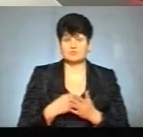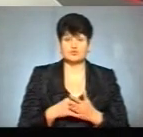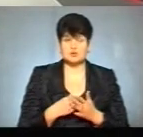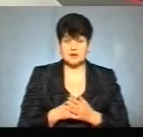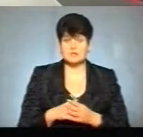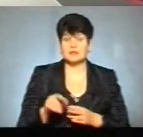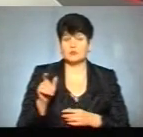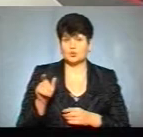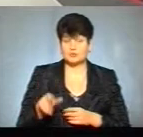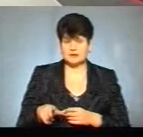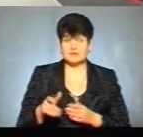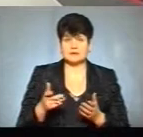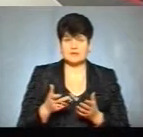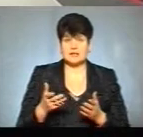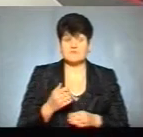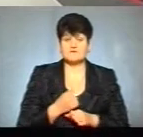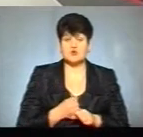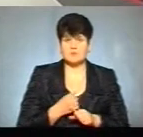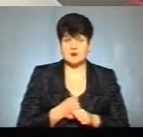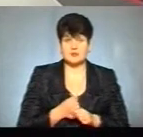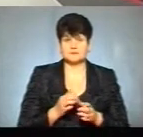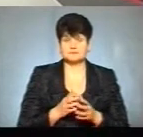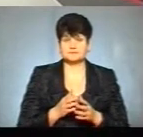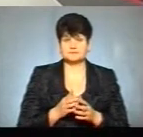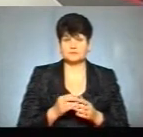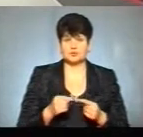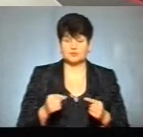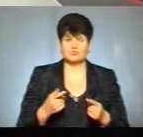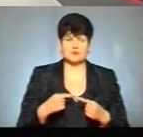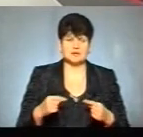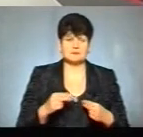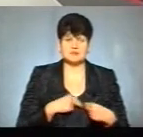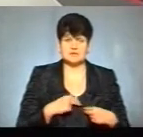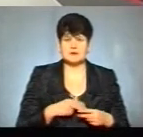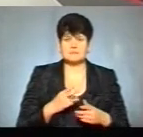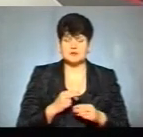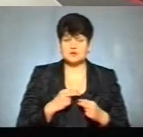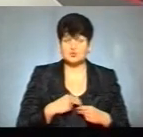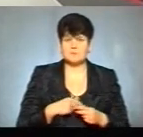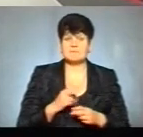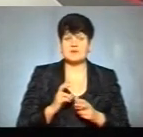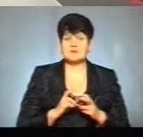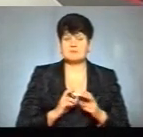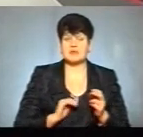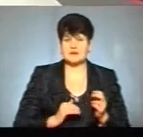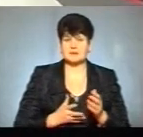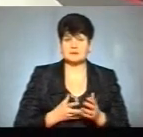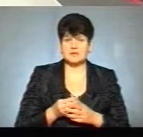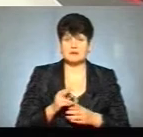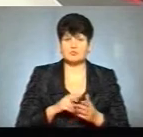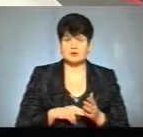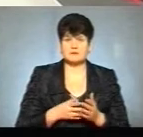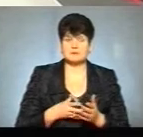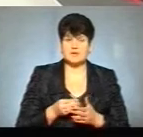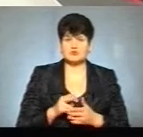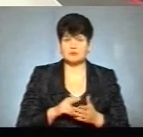яка, в принципі, виробляла валовий продукт, будь-який працівник, який працює щось, чи підприємець, який сплачує податки, він працює,